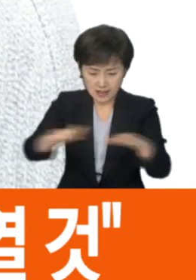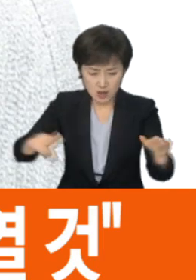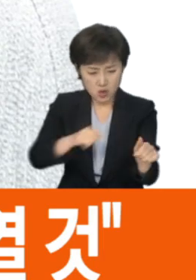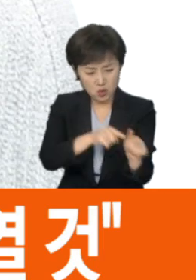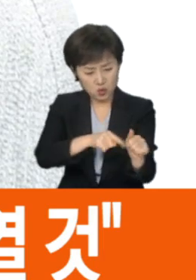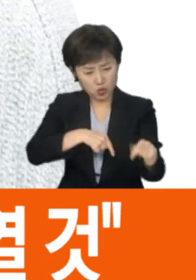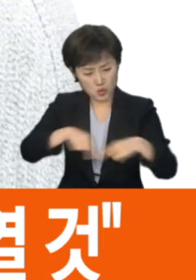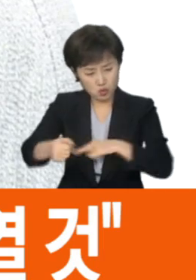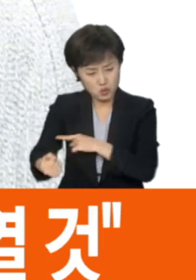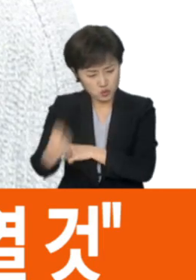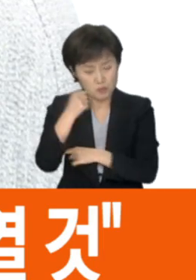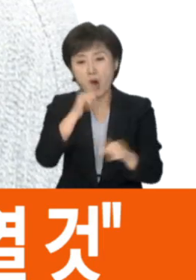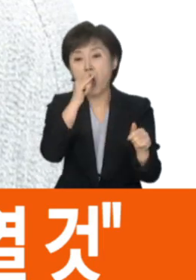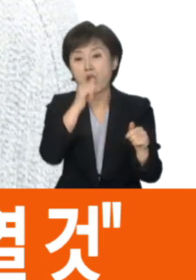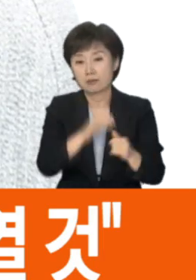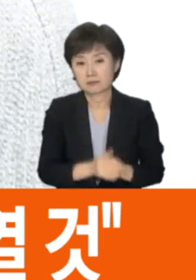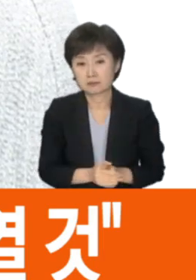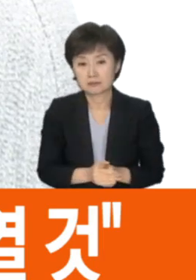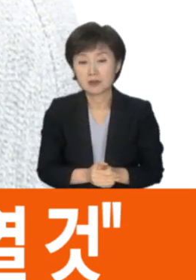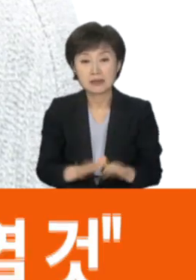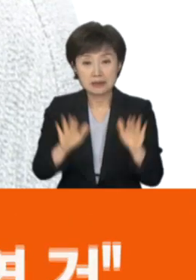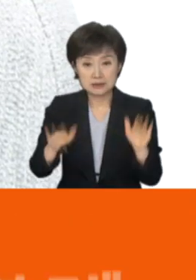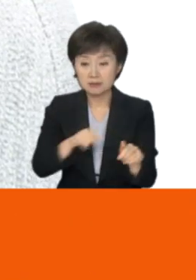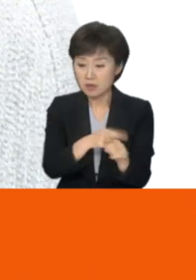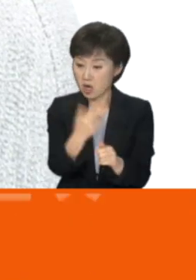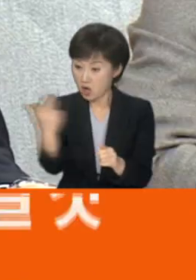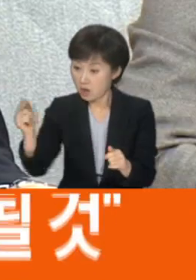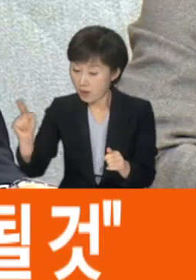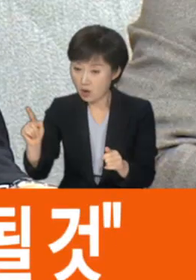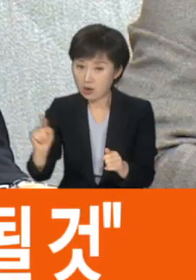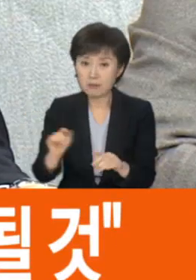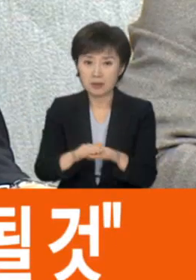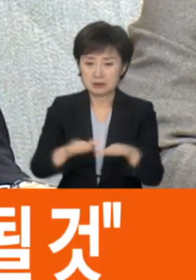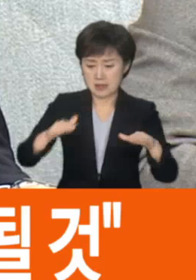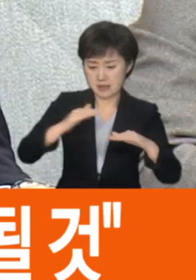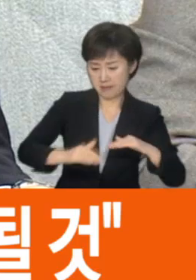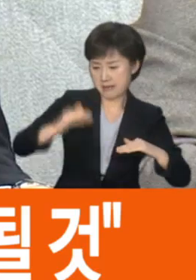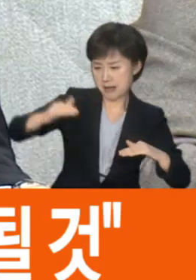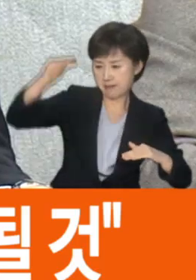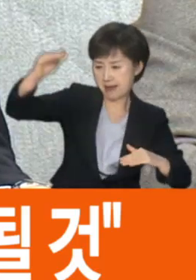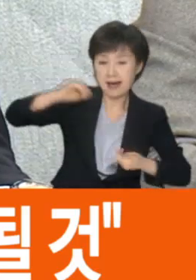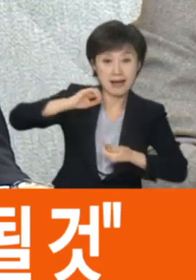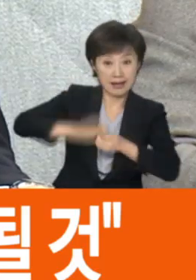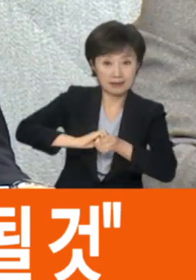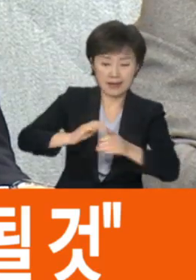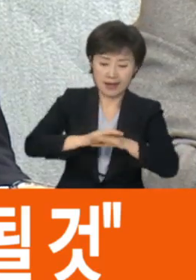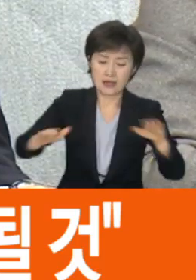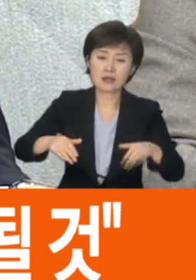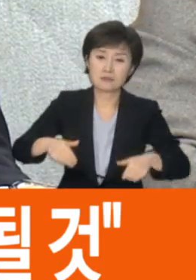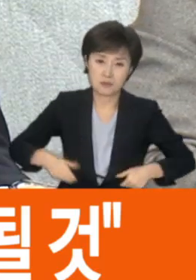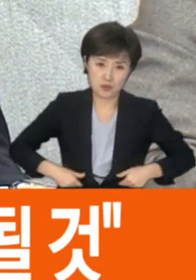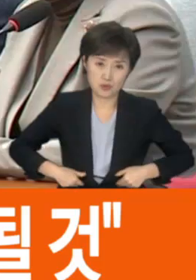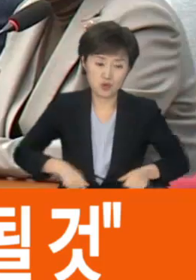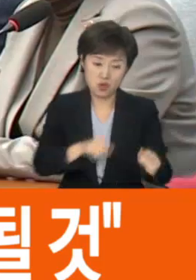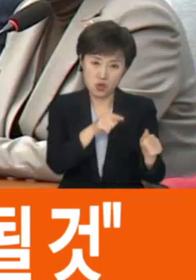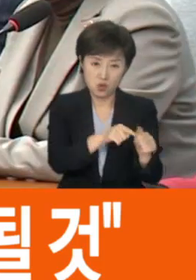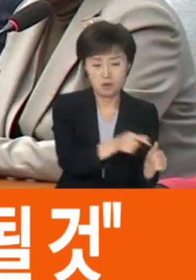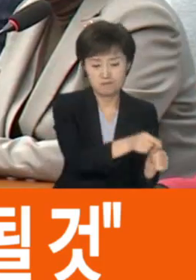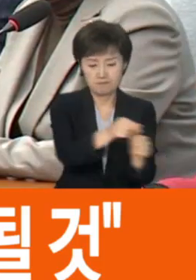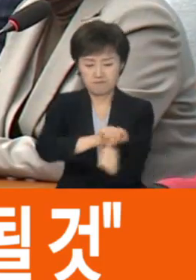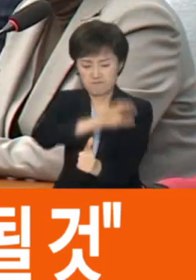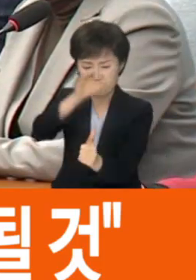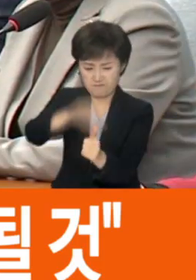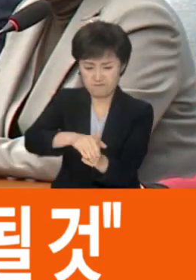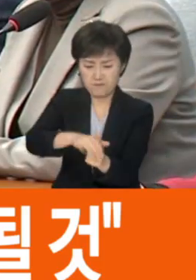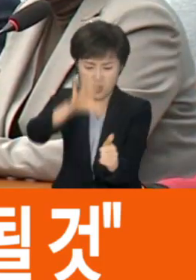잠재력을 가졌다고 평가했습니다. 당 안팎에서 지적하는 수직적 당정 관계의 한계를 극복하기 위해서도 한 전 장관이 적임자가